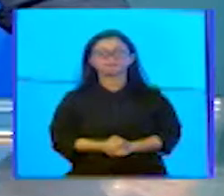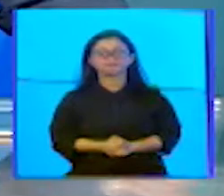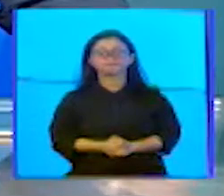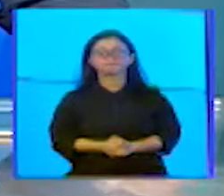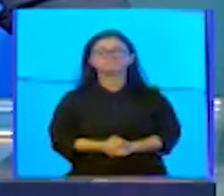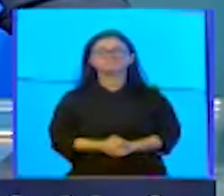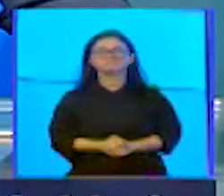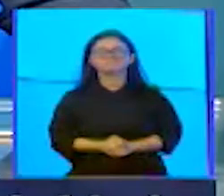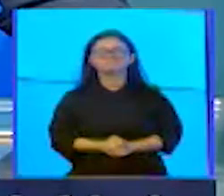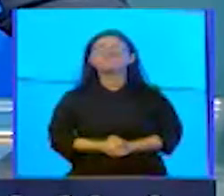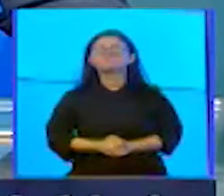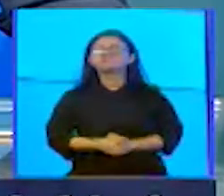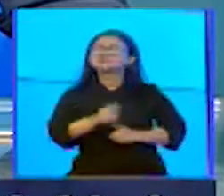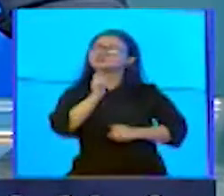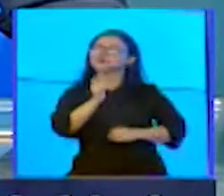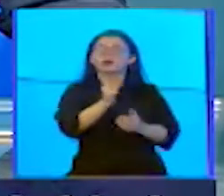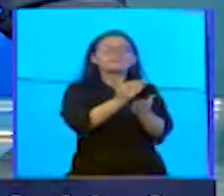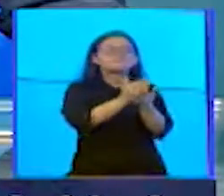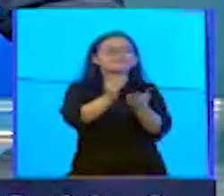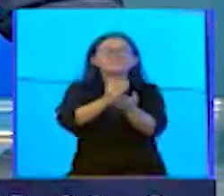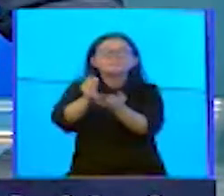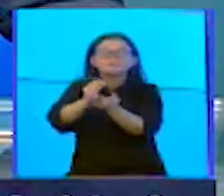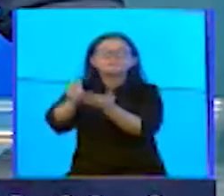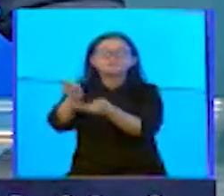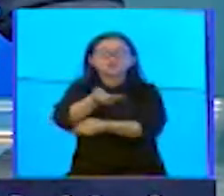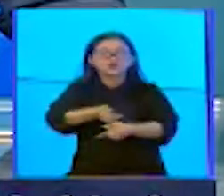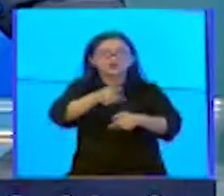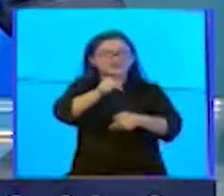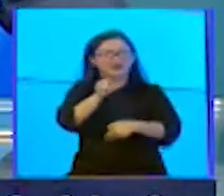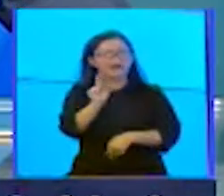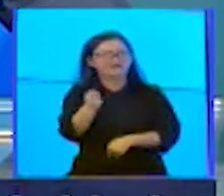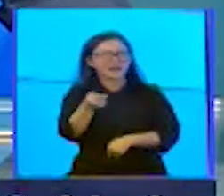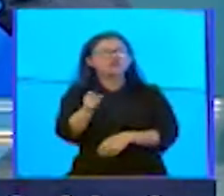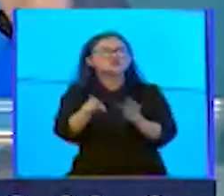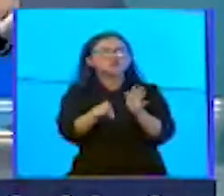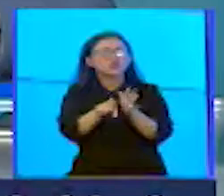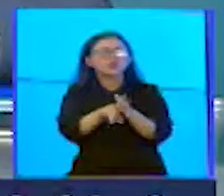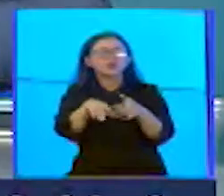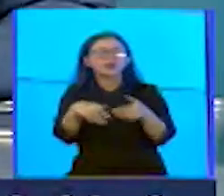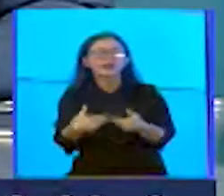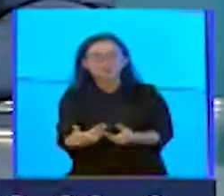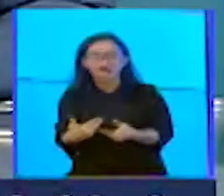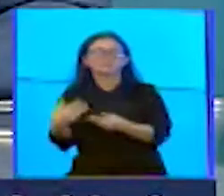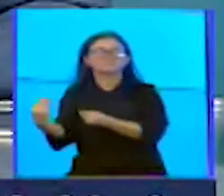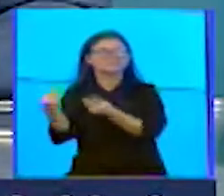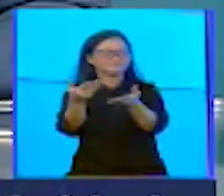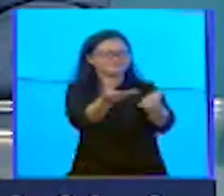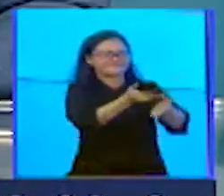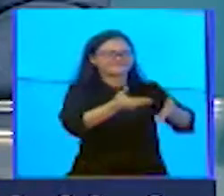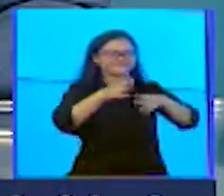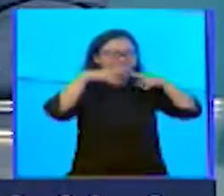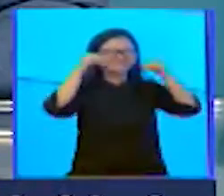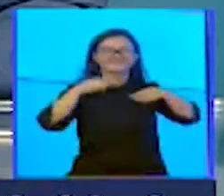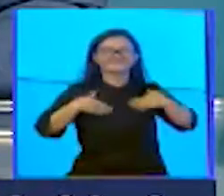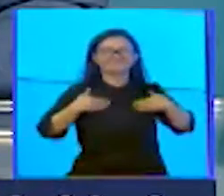Ada sejumlah cara yang bisa dilakukan untuk tetap berbagi di tengah pandemi. Dan salah satunya memberikan keceriaan kepada tenaga medis